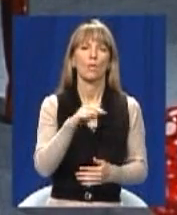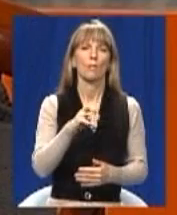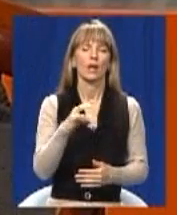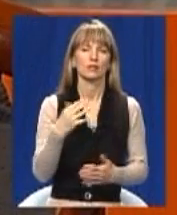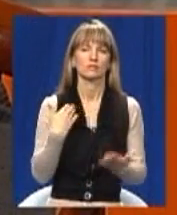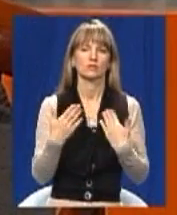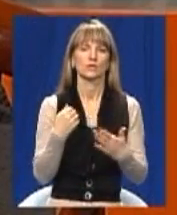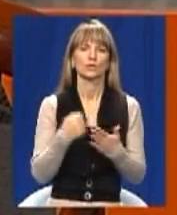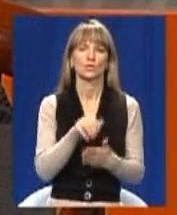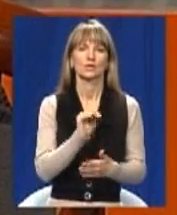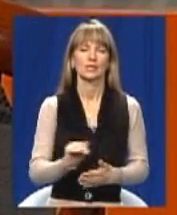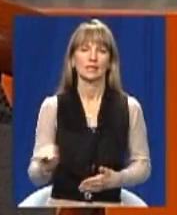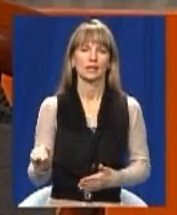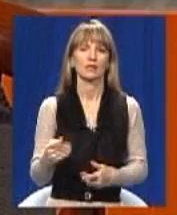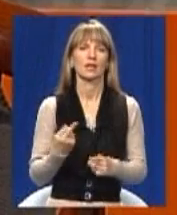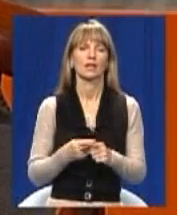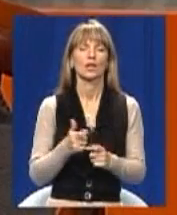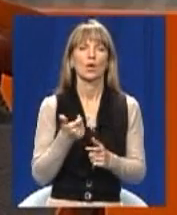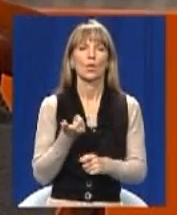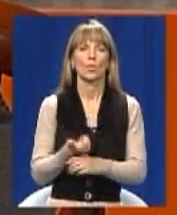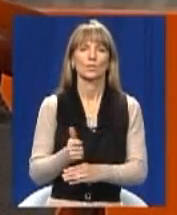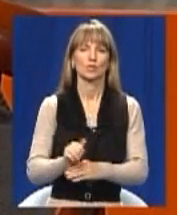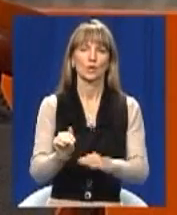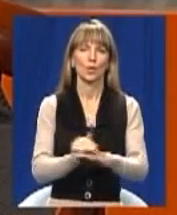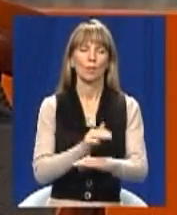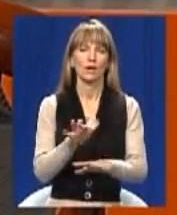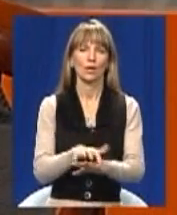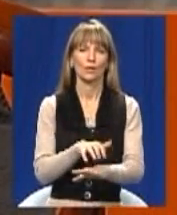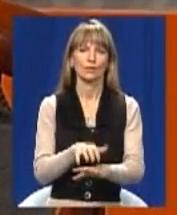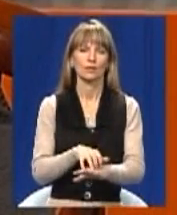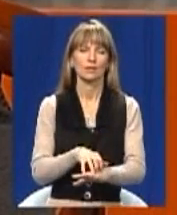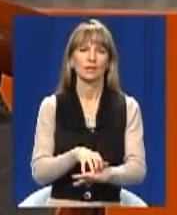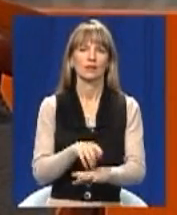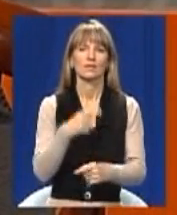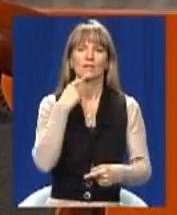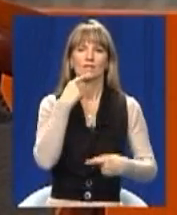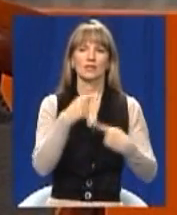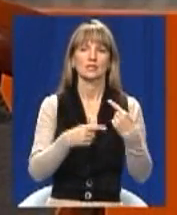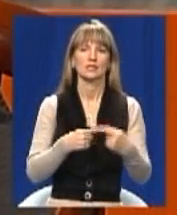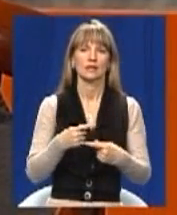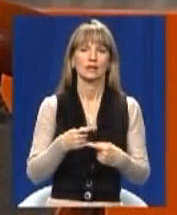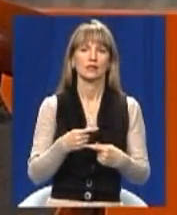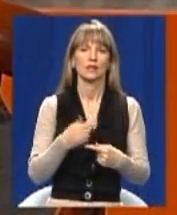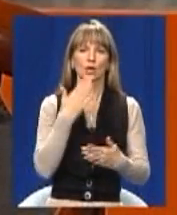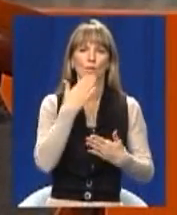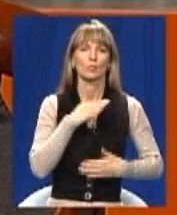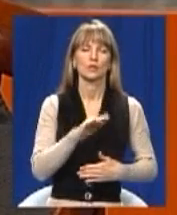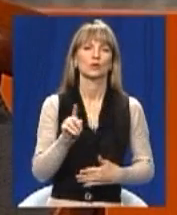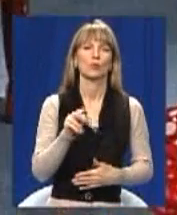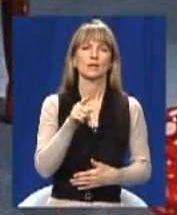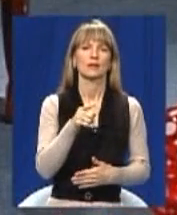до дітей? Ні, каомани – це дуже добрий кот, він завжди любить дітей, навіть що б він там з ним не